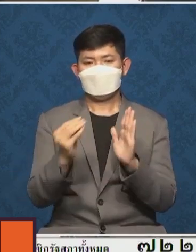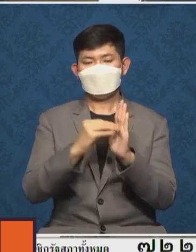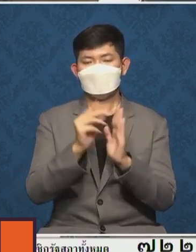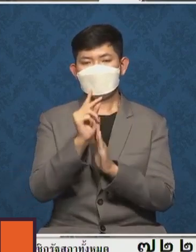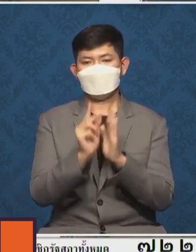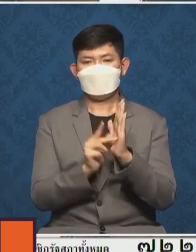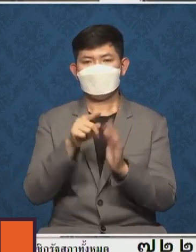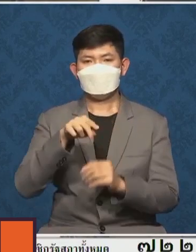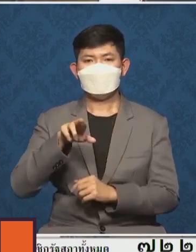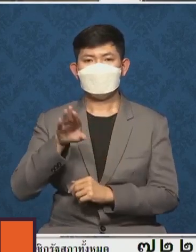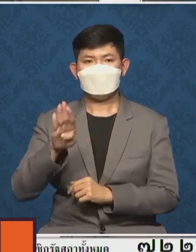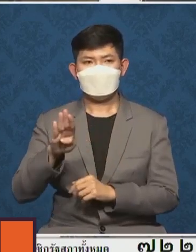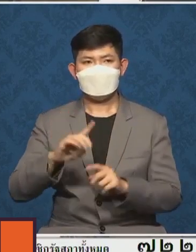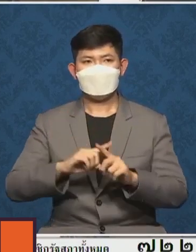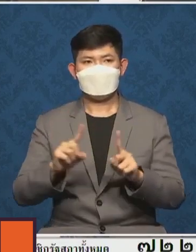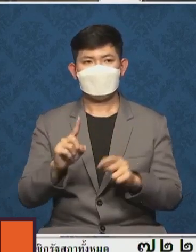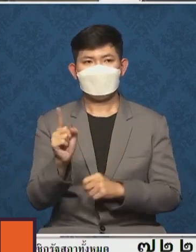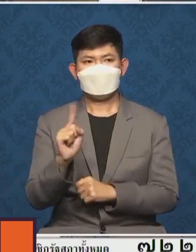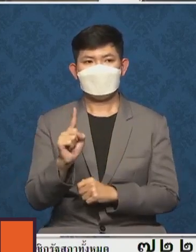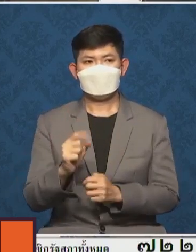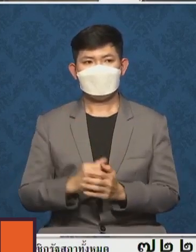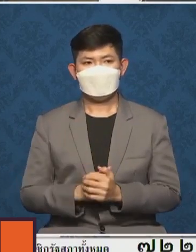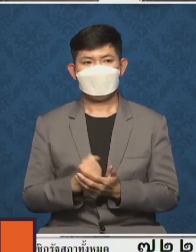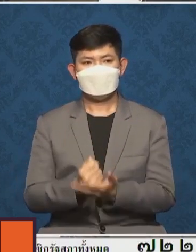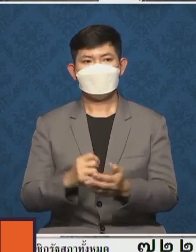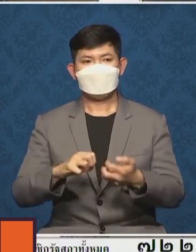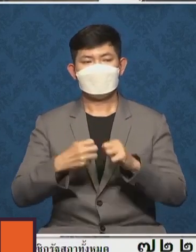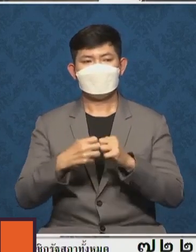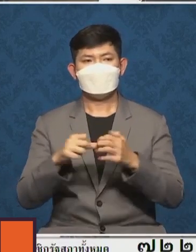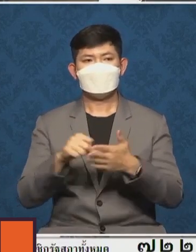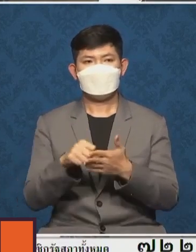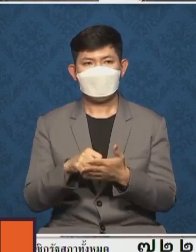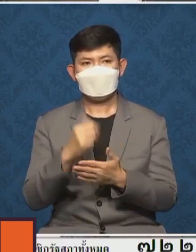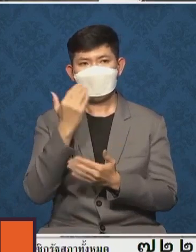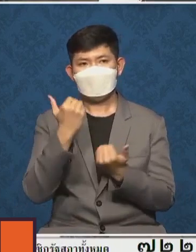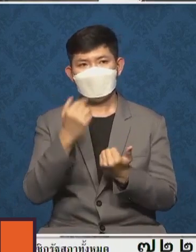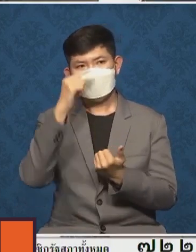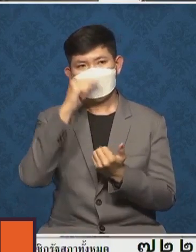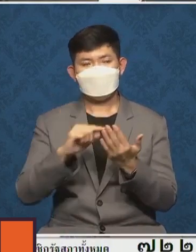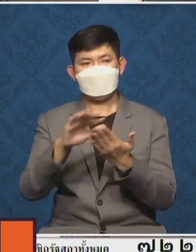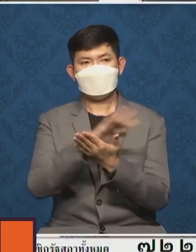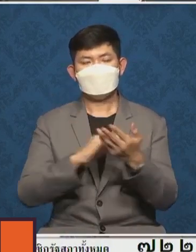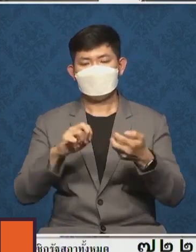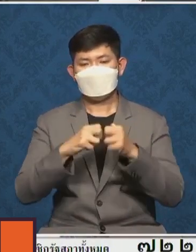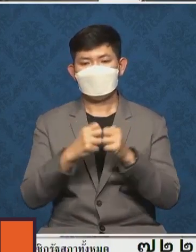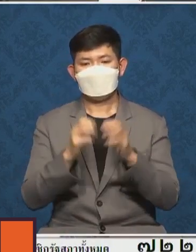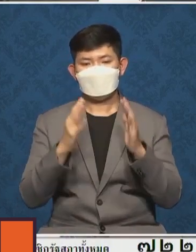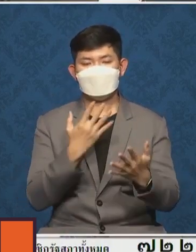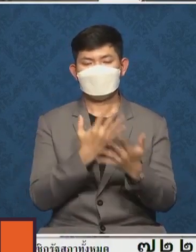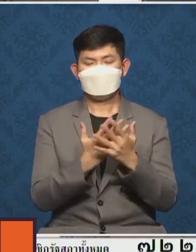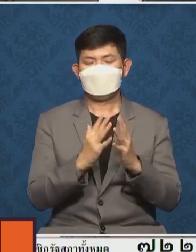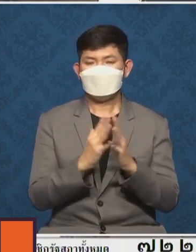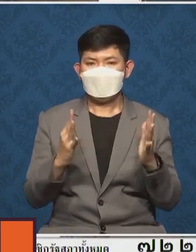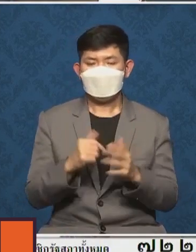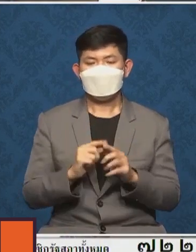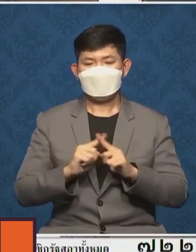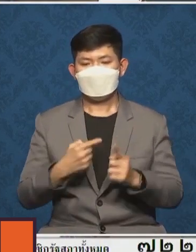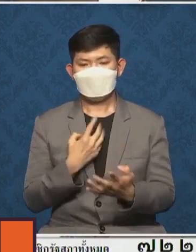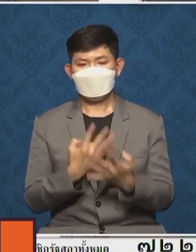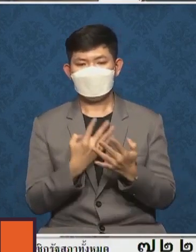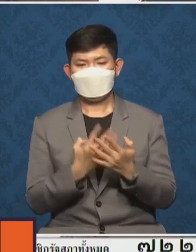บับนี้ในขาที่1ครับช่วยแก้ปัญหาที่ประเทศไทยกำลังมีนักโทษล้นคุกสูงกว่าระดับที่เรือนจำจะรองรับ